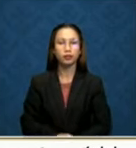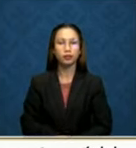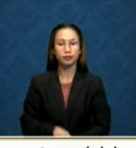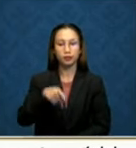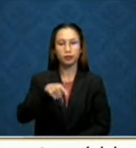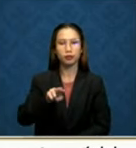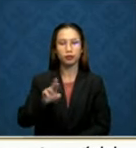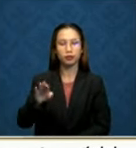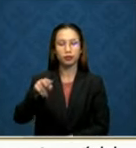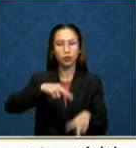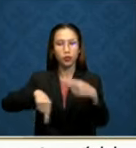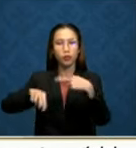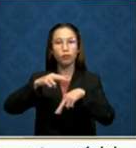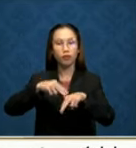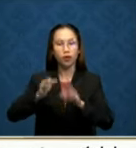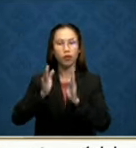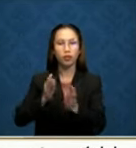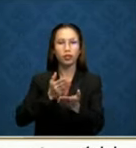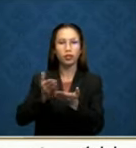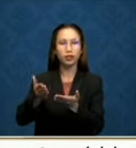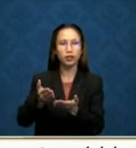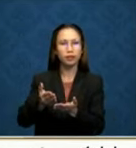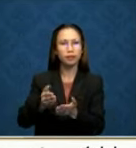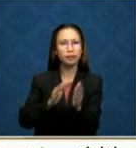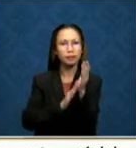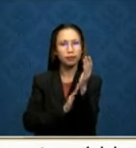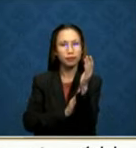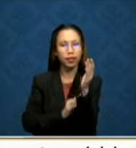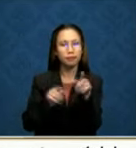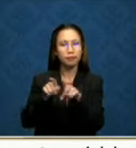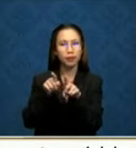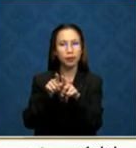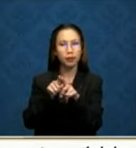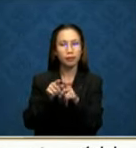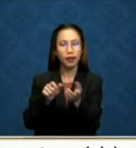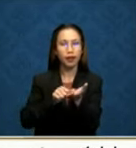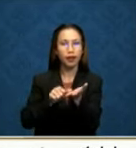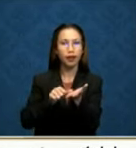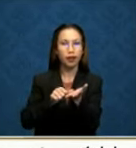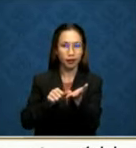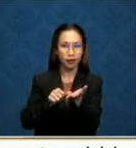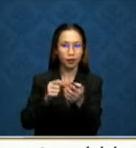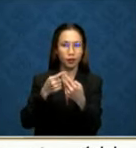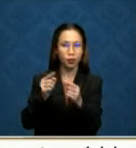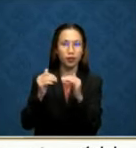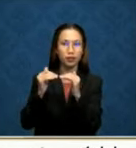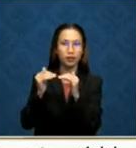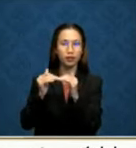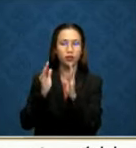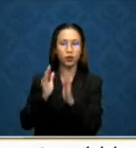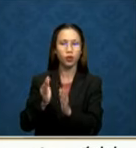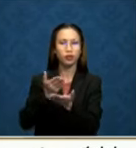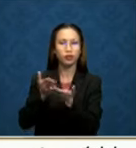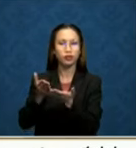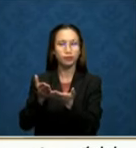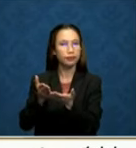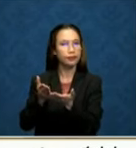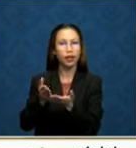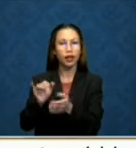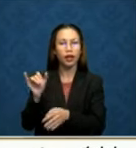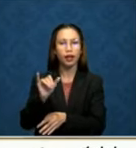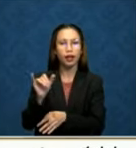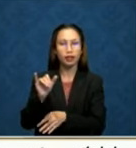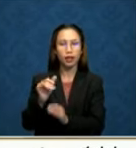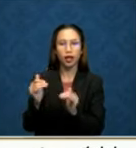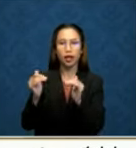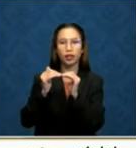พระรชบัญหยดคุมครองผู้บรโภค ใช้มาและกมีการปรับแ้ แต่ว่าสิทธิขผู้บริโภคก็ยังไม่ทัด